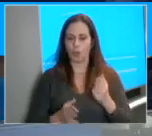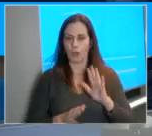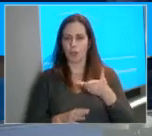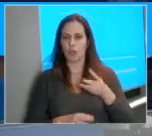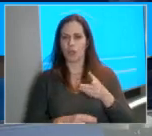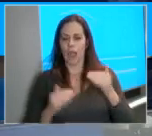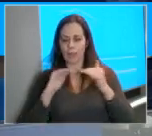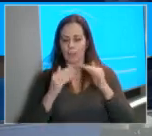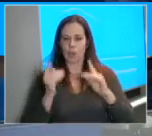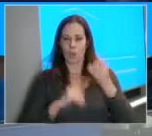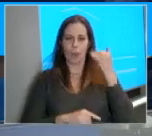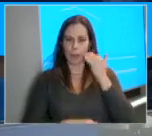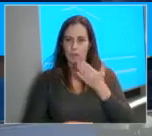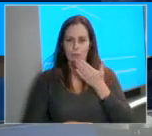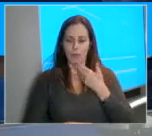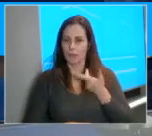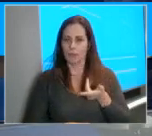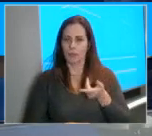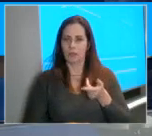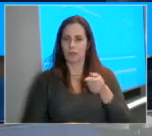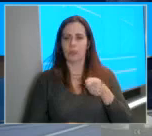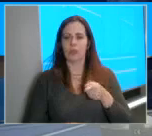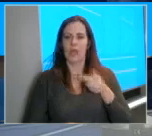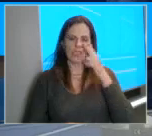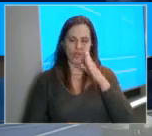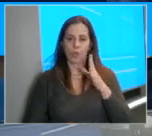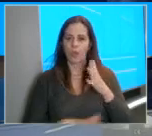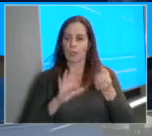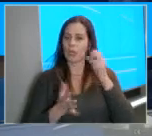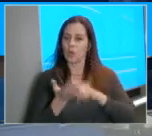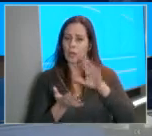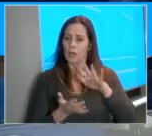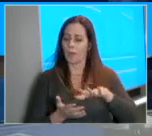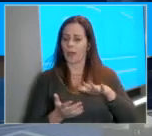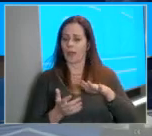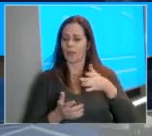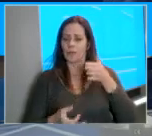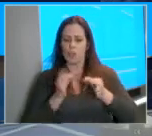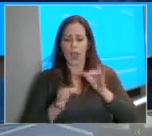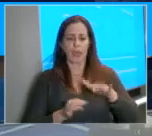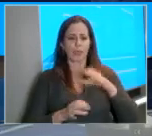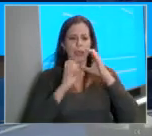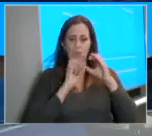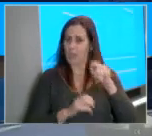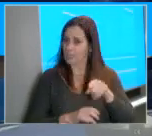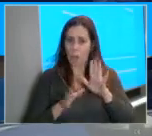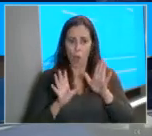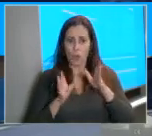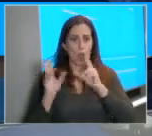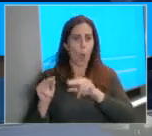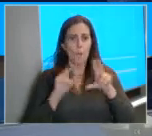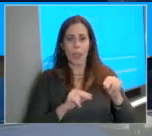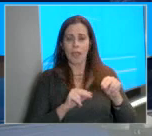מה שיש קורולציה בין מה שקורה בארצות הברית למה שקורה בישראל, זה הניסיון לדלגיטימציה גם של מערכת אכיפת החוק וגם של התקשורת. דרך אגב, זה מאוד מאוד